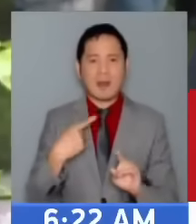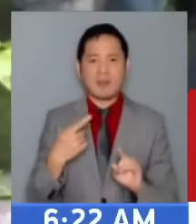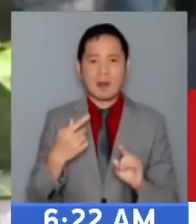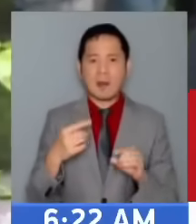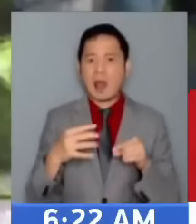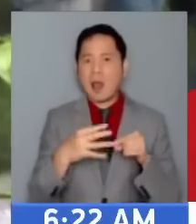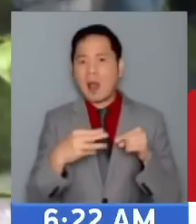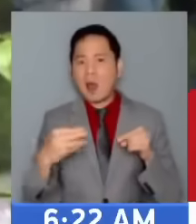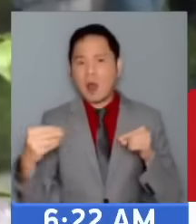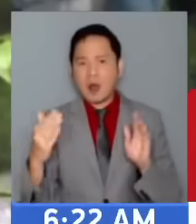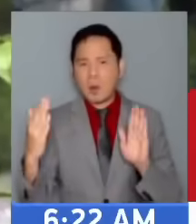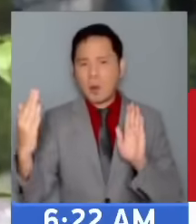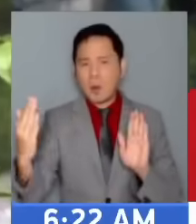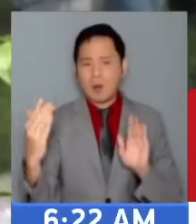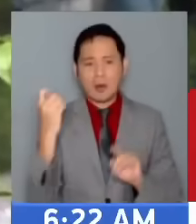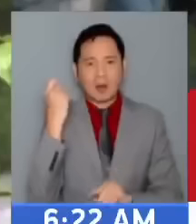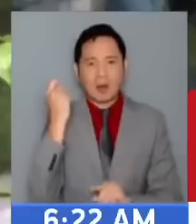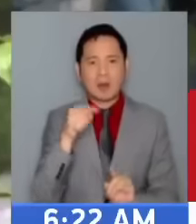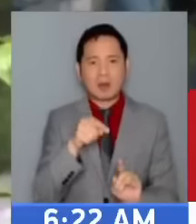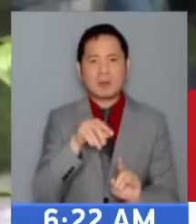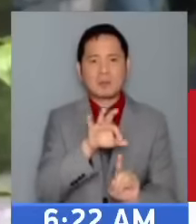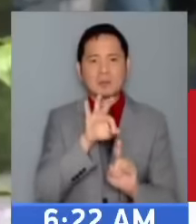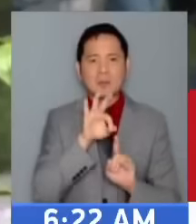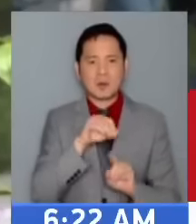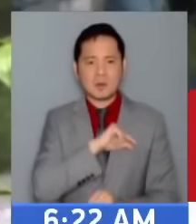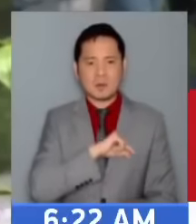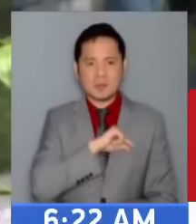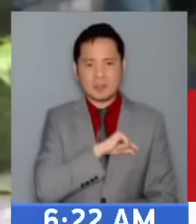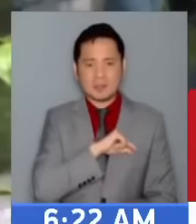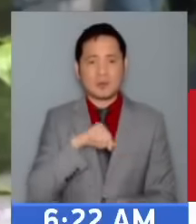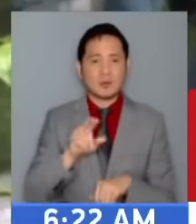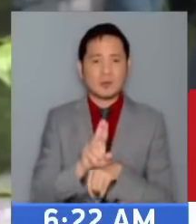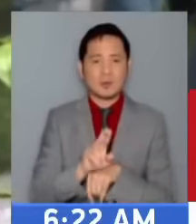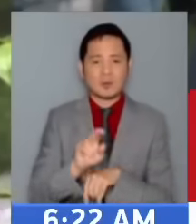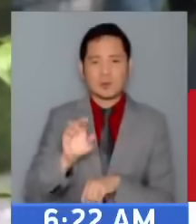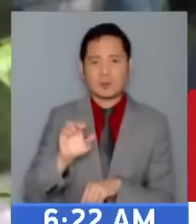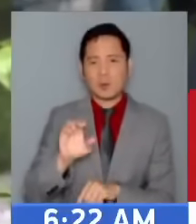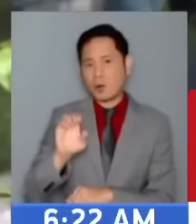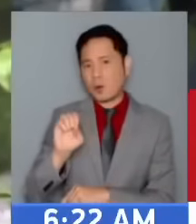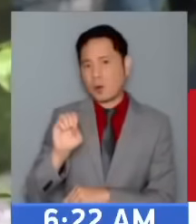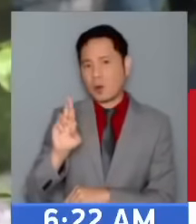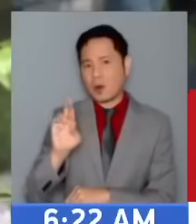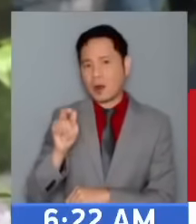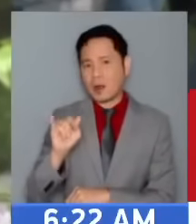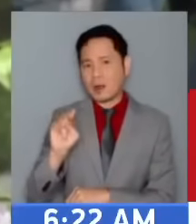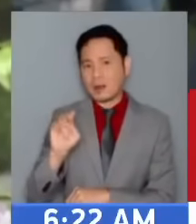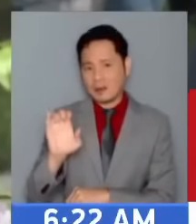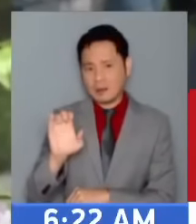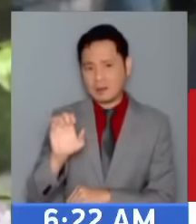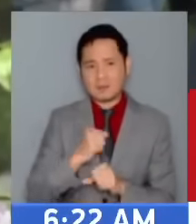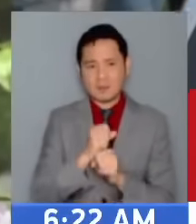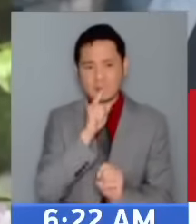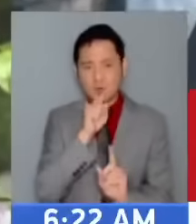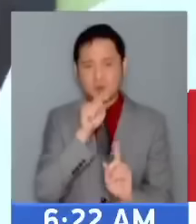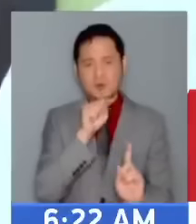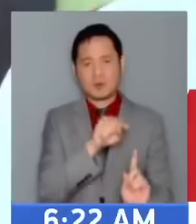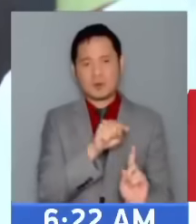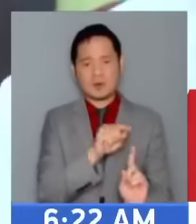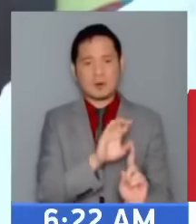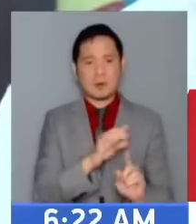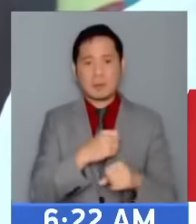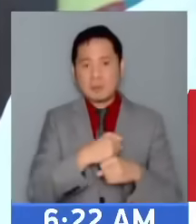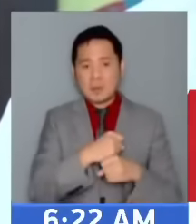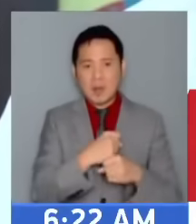yung quality organic talaga ang ginagamit namin para sigurado kami na maganda yung prod ng aming talong